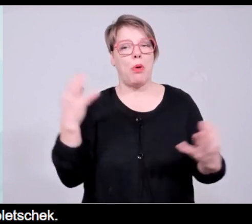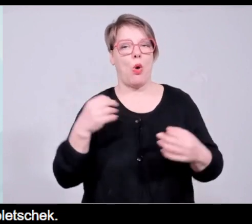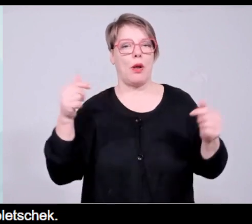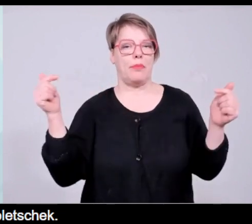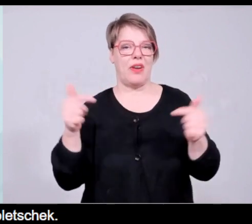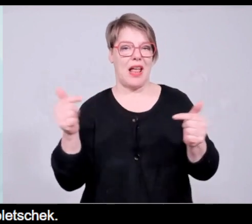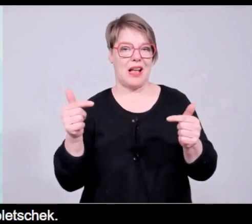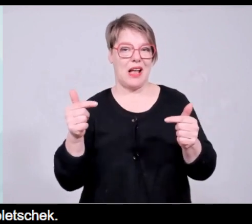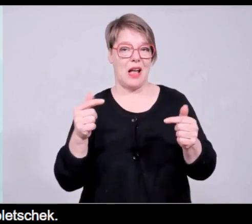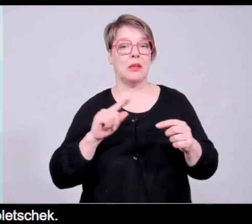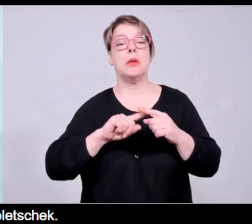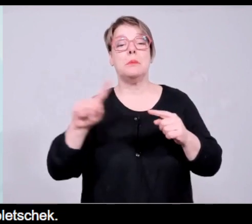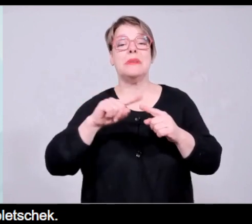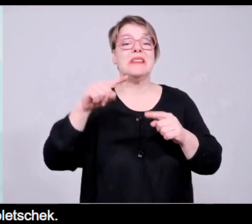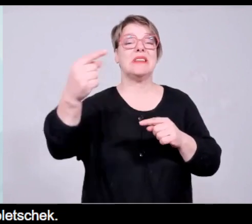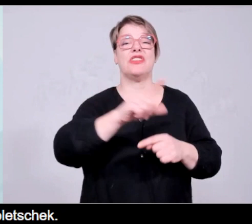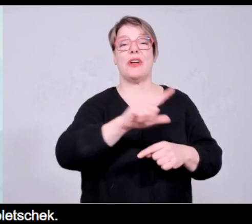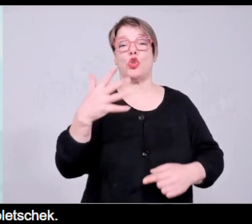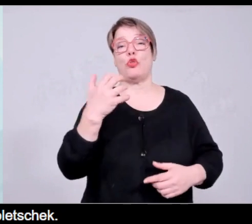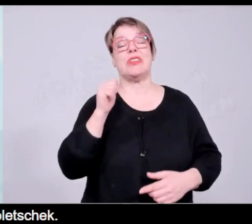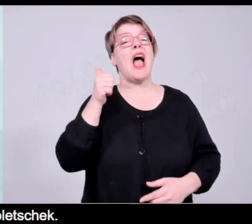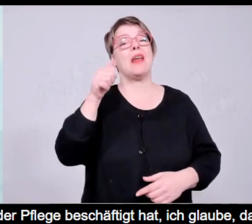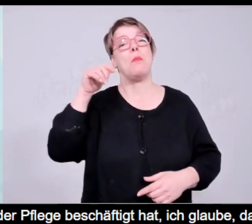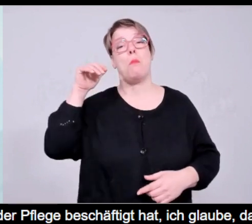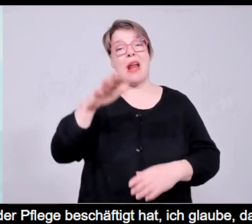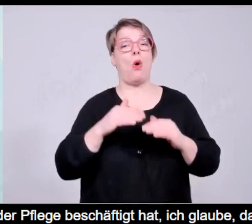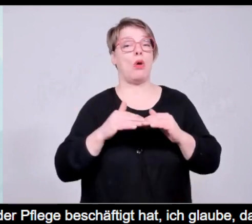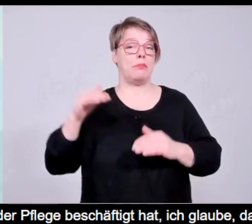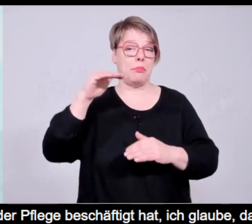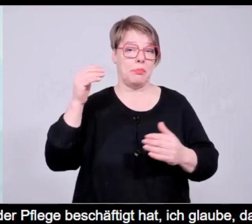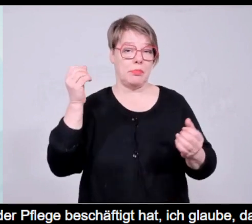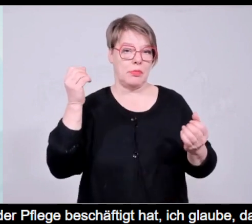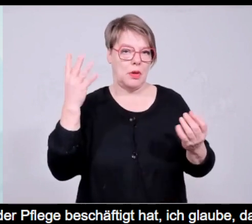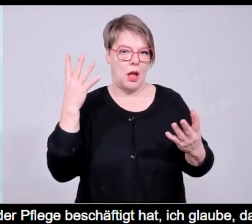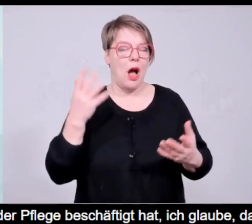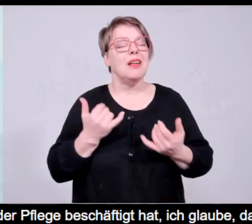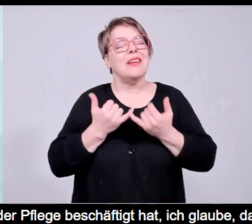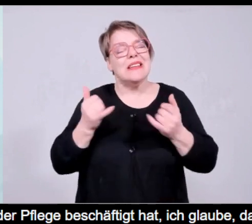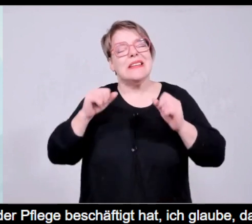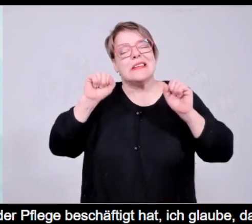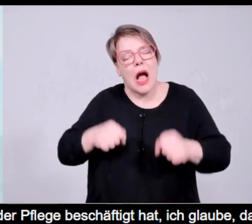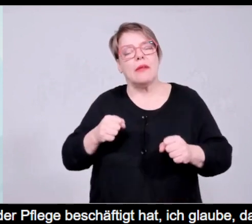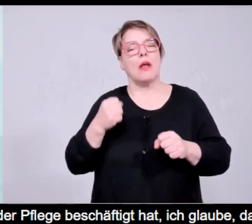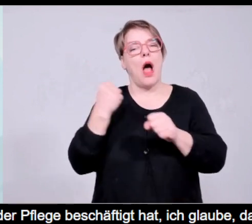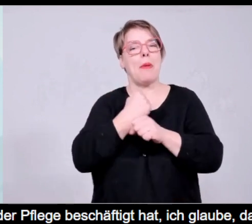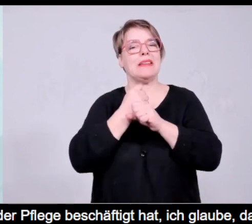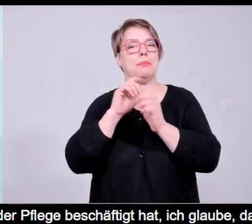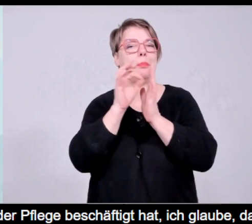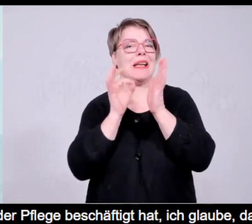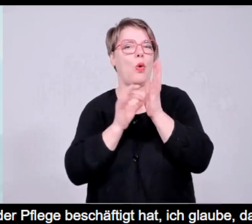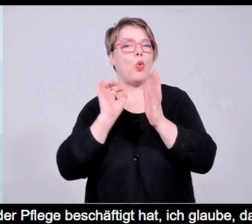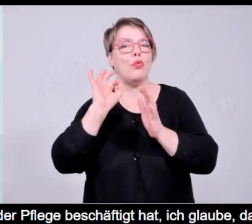bis zur Hälfte zusätzlich. Das führt schon zu Verwerfungen auch, wenn man sieht, dann die, die in den festangestellten